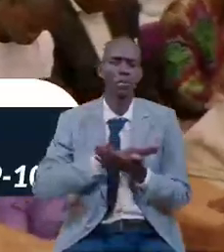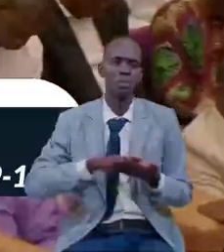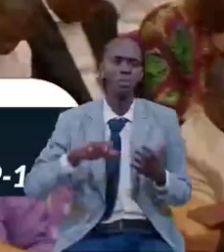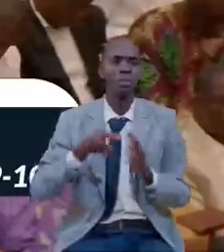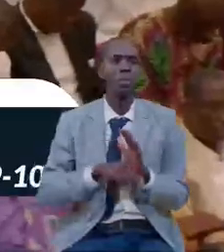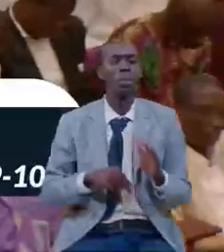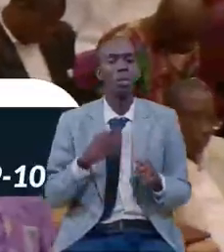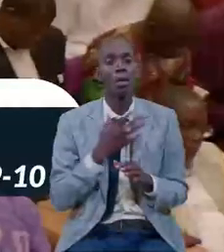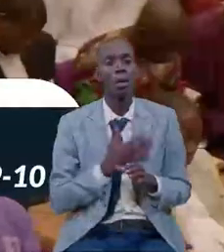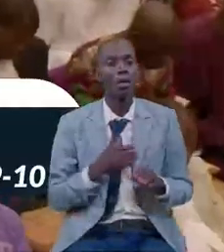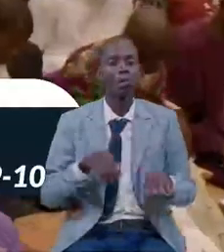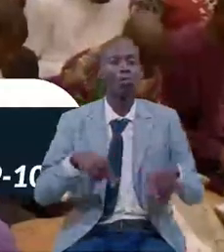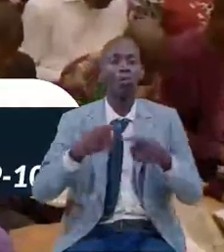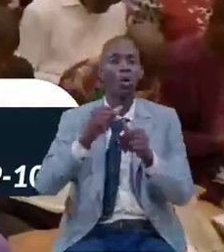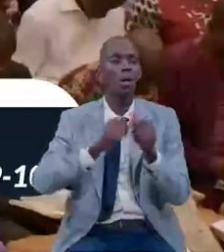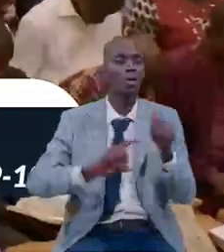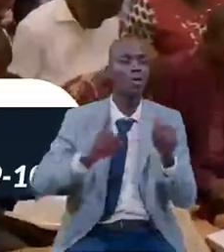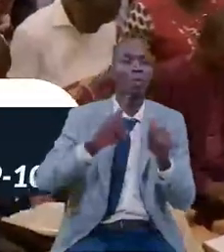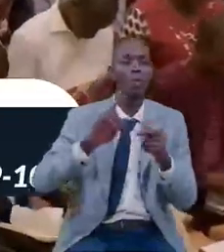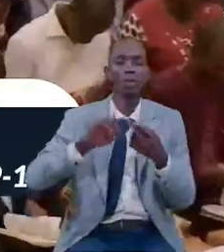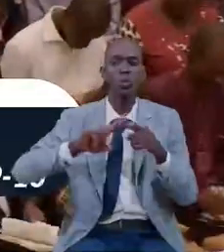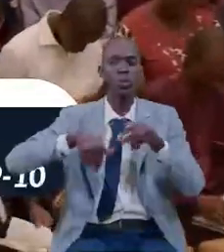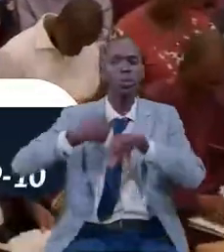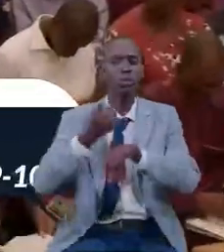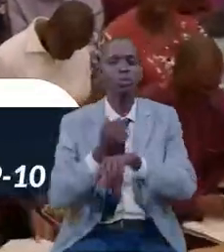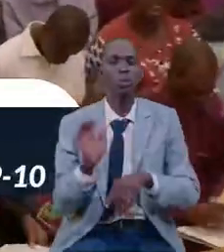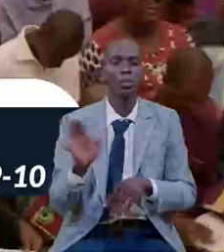à établir leur propre justice,